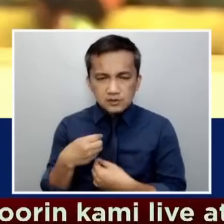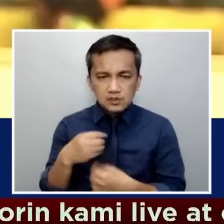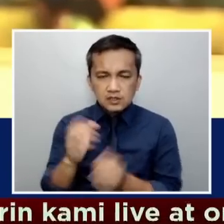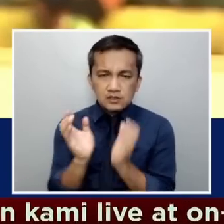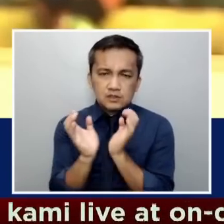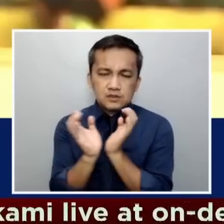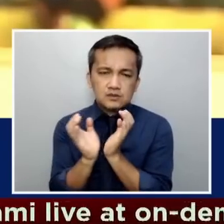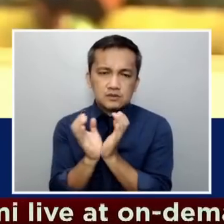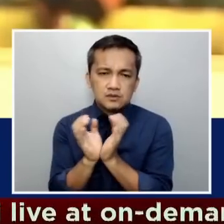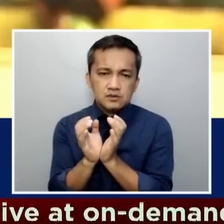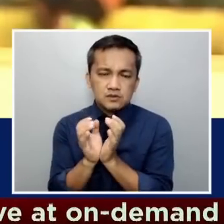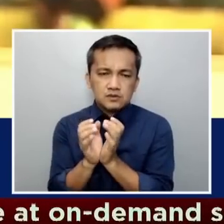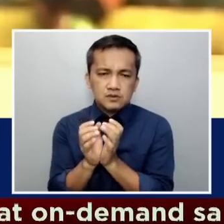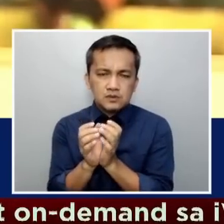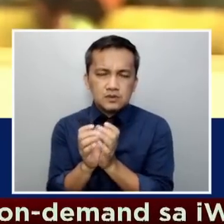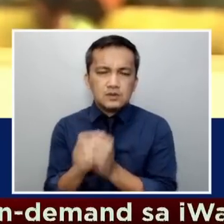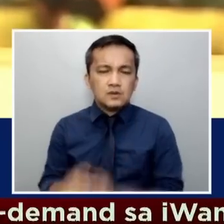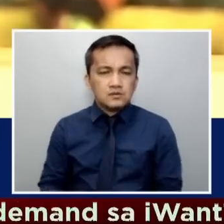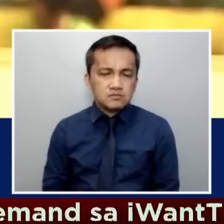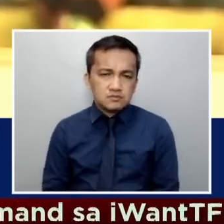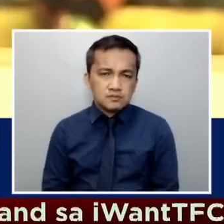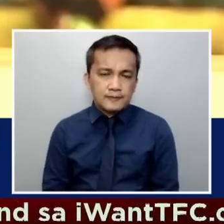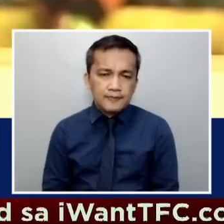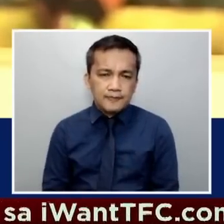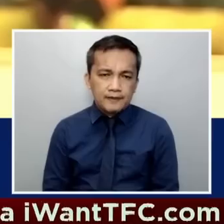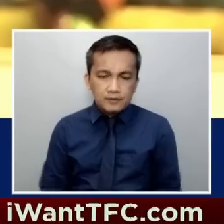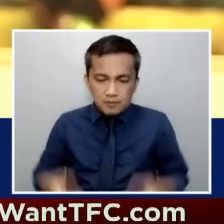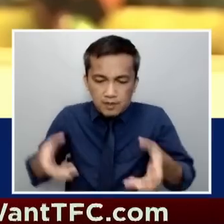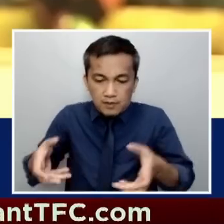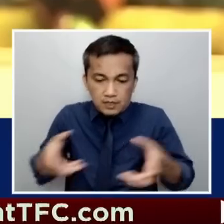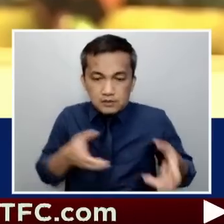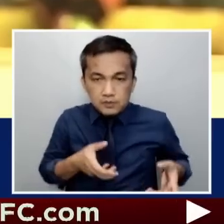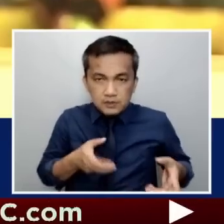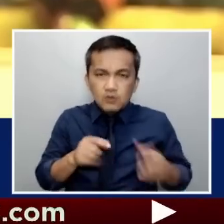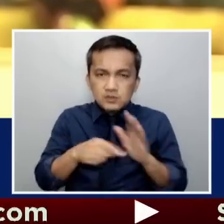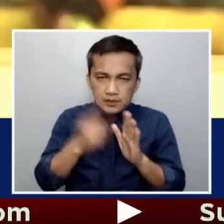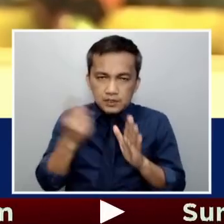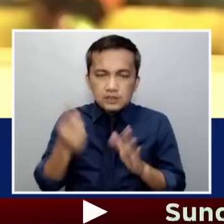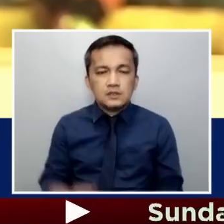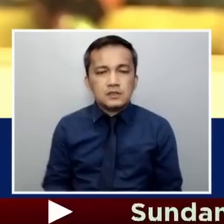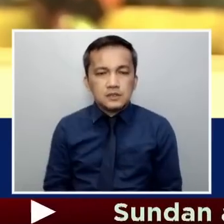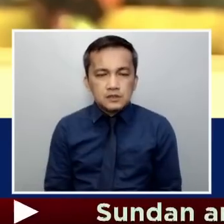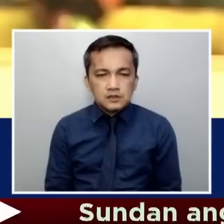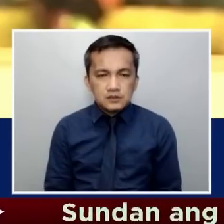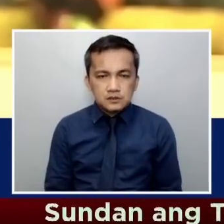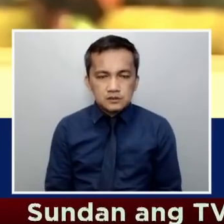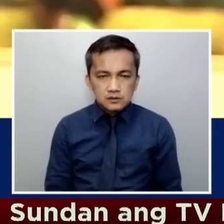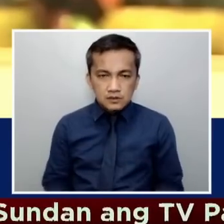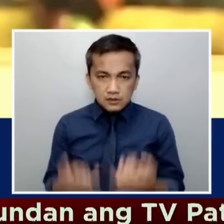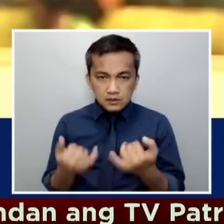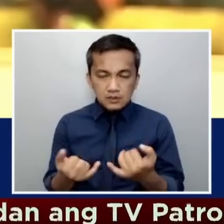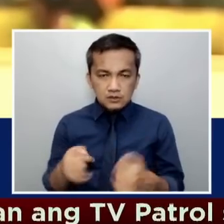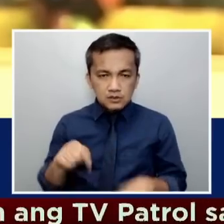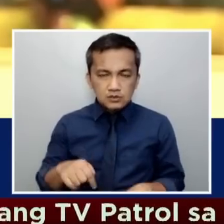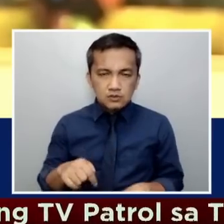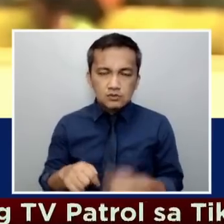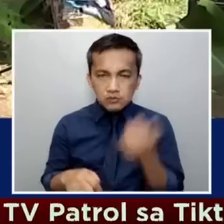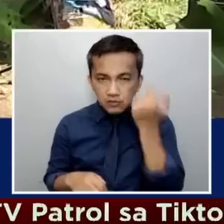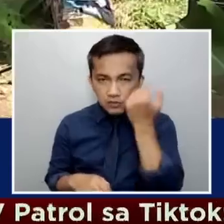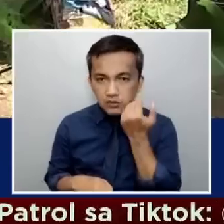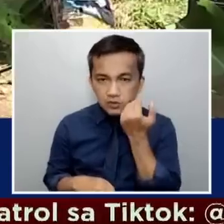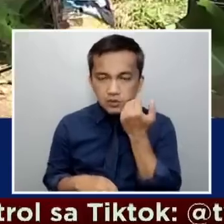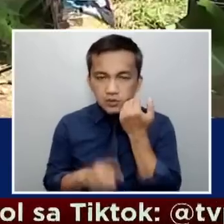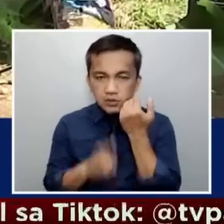ng mga repack. Ngayon po, ang kakulangan dito, tubig dahil